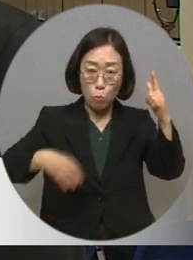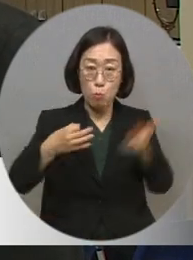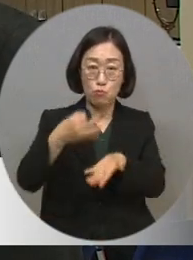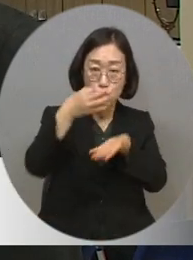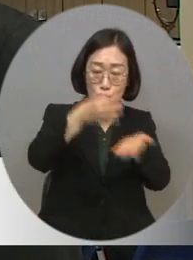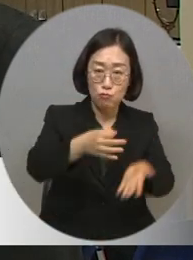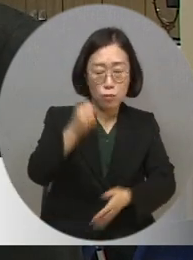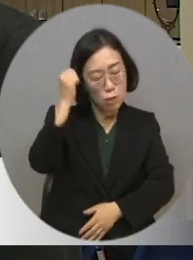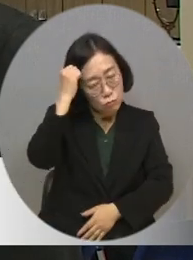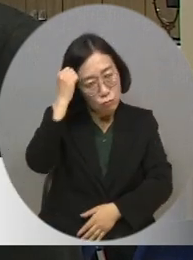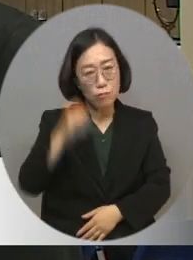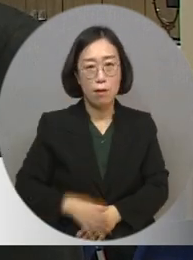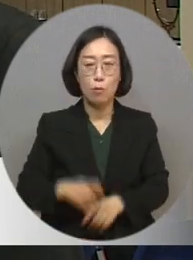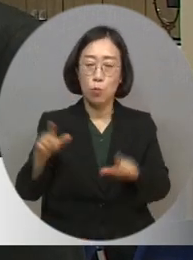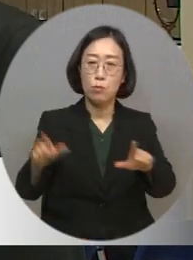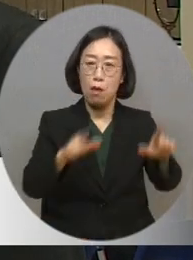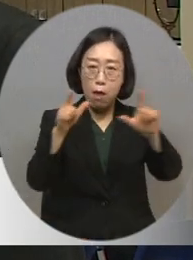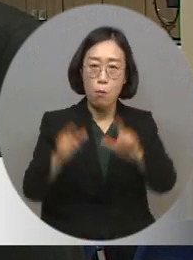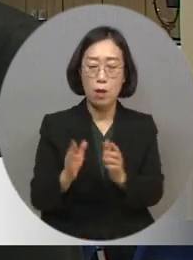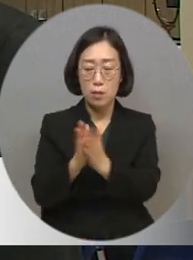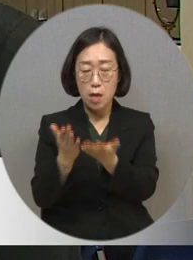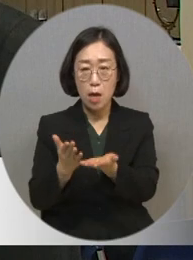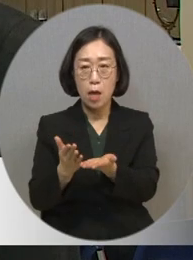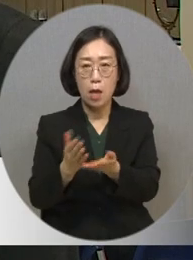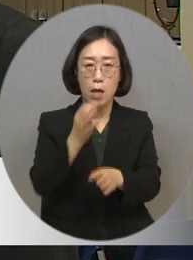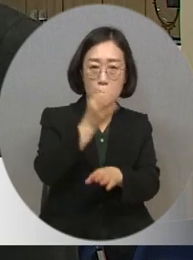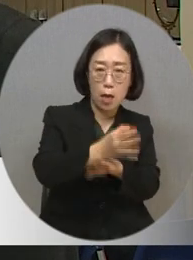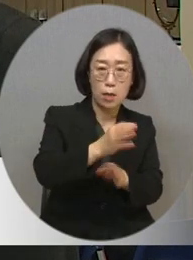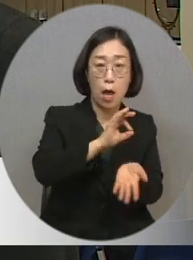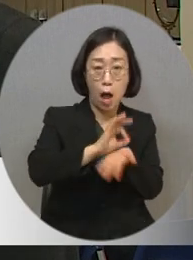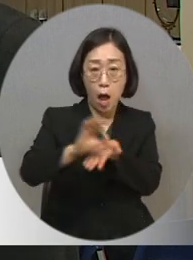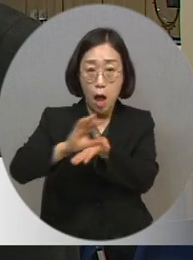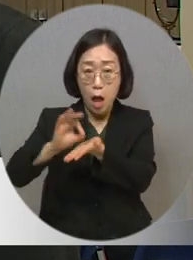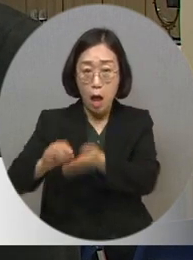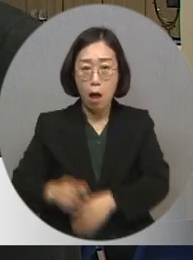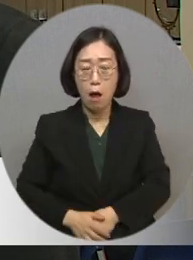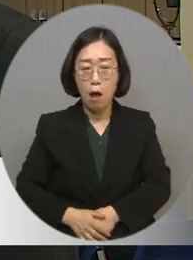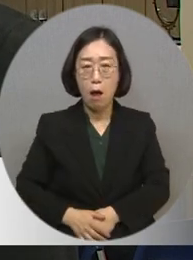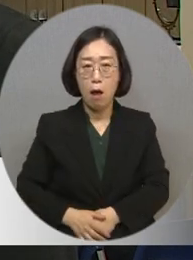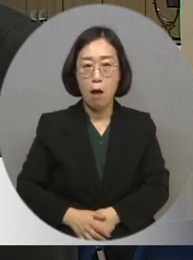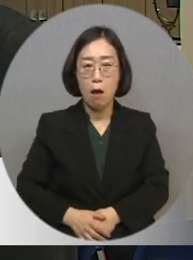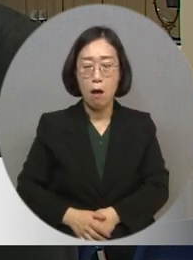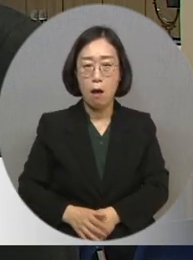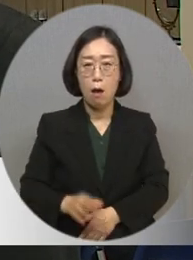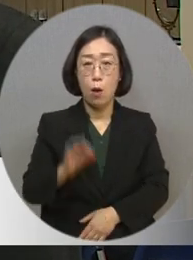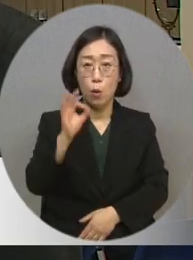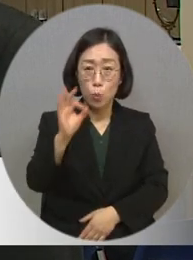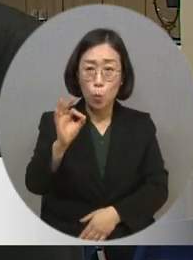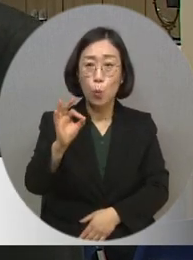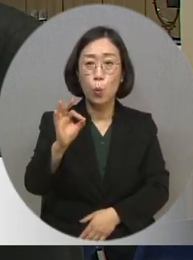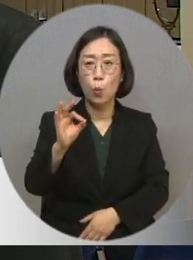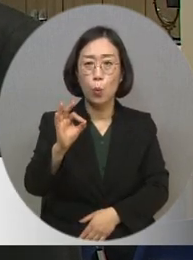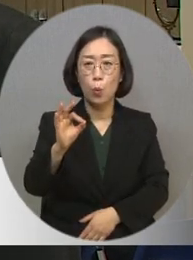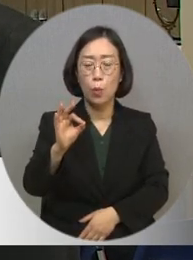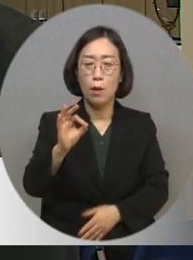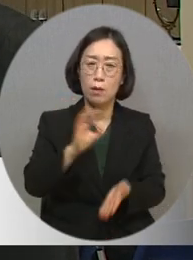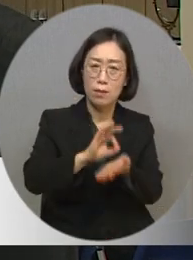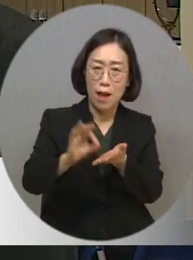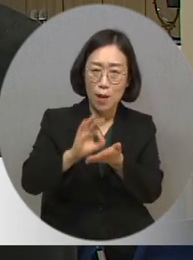기숙사 비며 생활비며 교재 값이며 뭐 여러 가지 또 사회 생활을 하게 할 때 드는